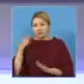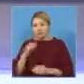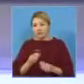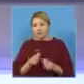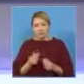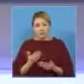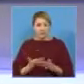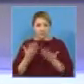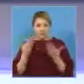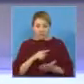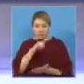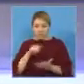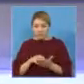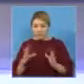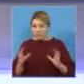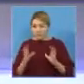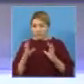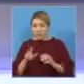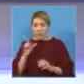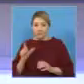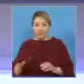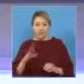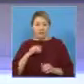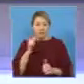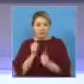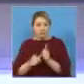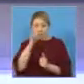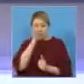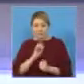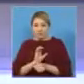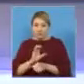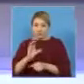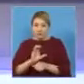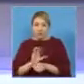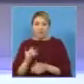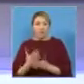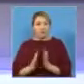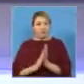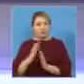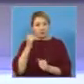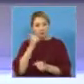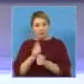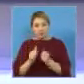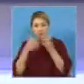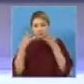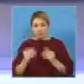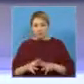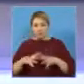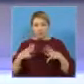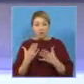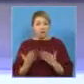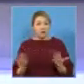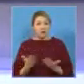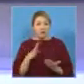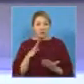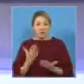платными. Однако вопросы застрахованных граждан, которые ежемесячно платят взносы в фонд, растут с каждым днем все больше. Какие